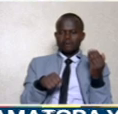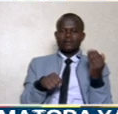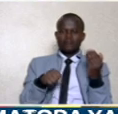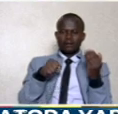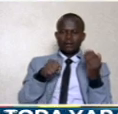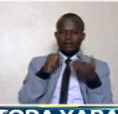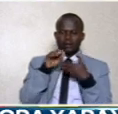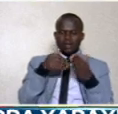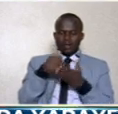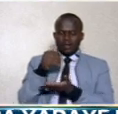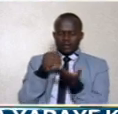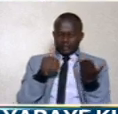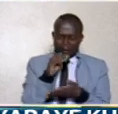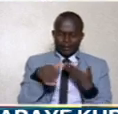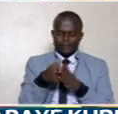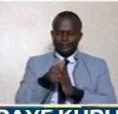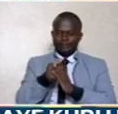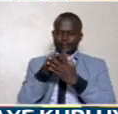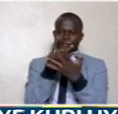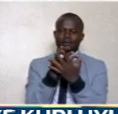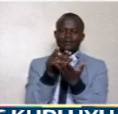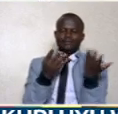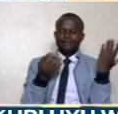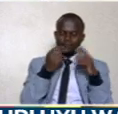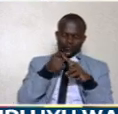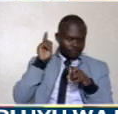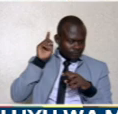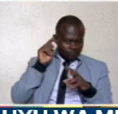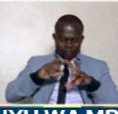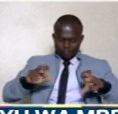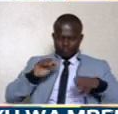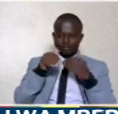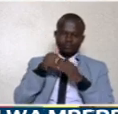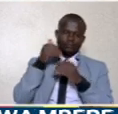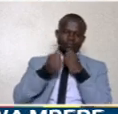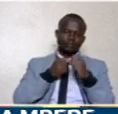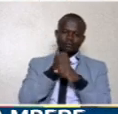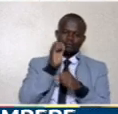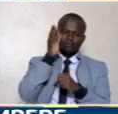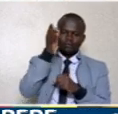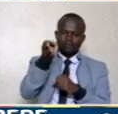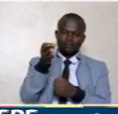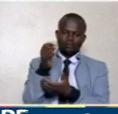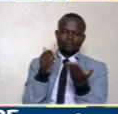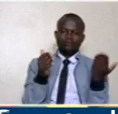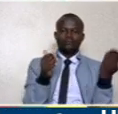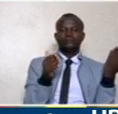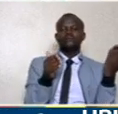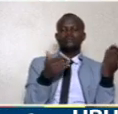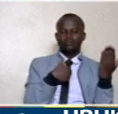amakuru ku byerekeye ifungwa ryabo bayakorere iperereza, hanyuma inama itaha